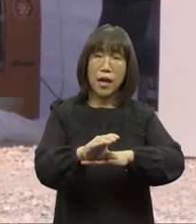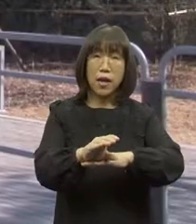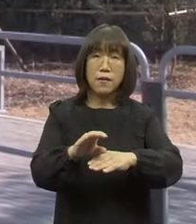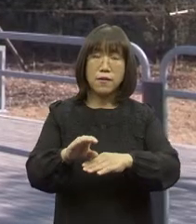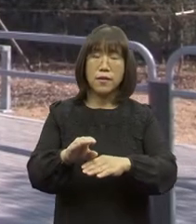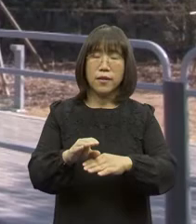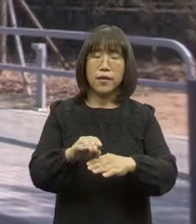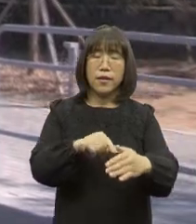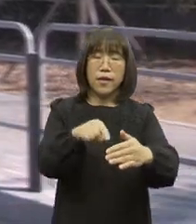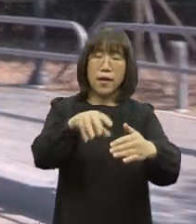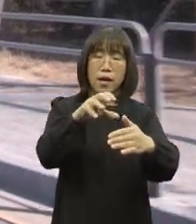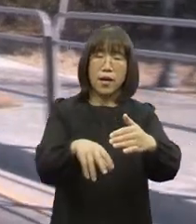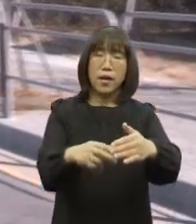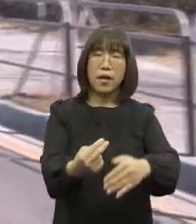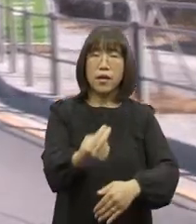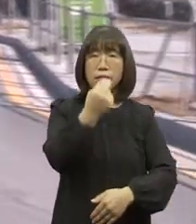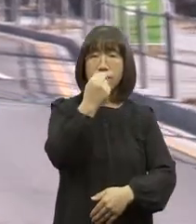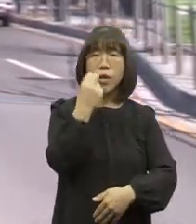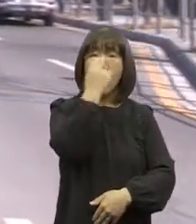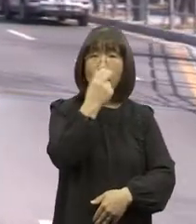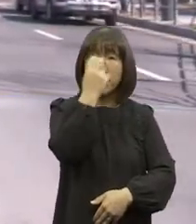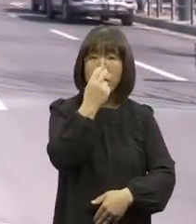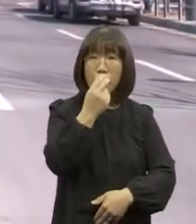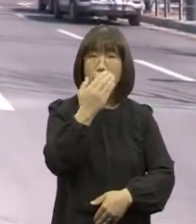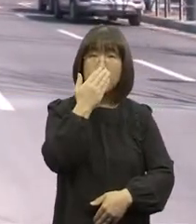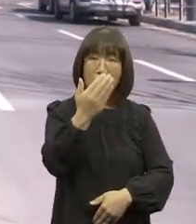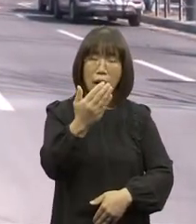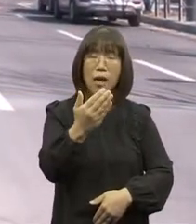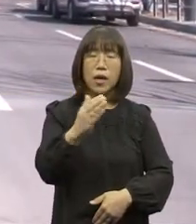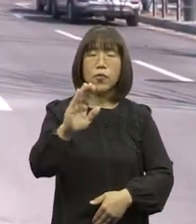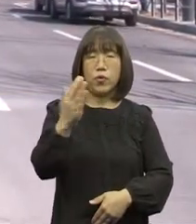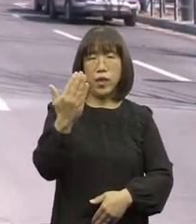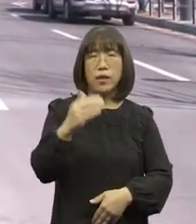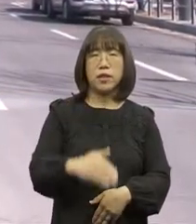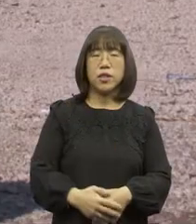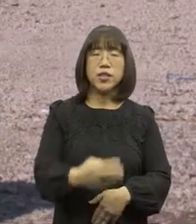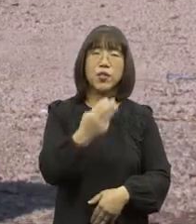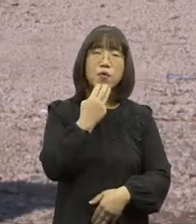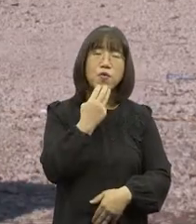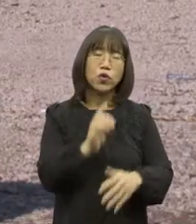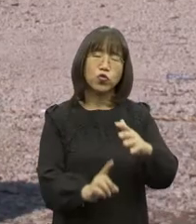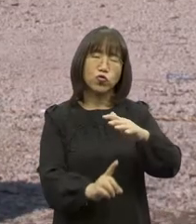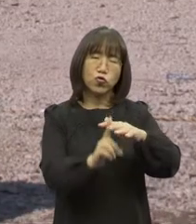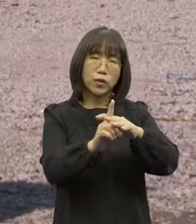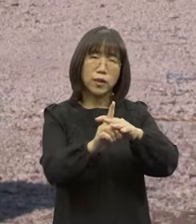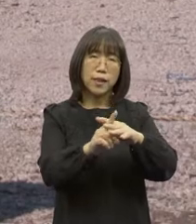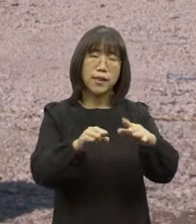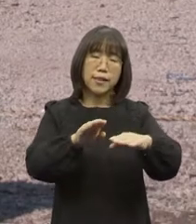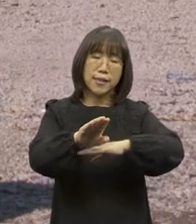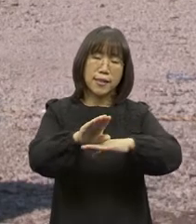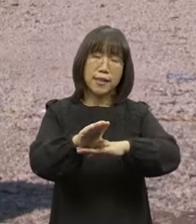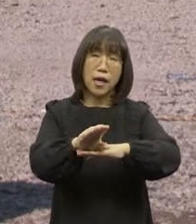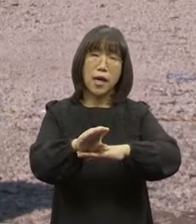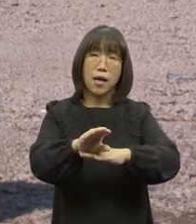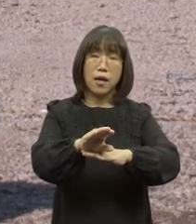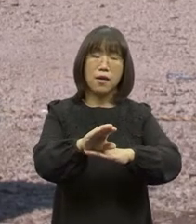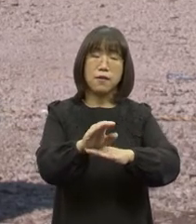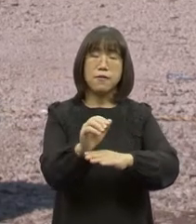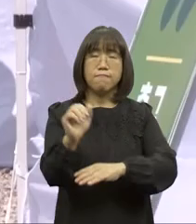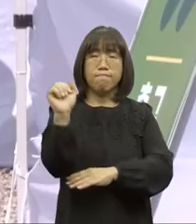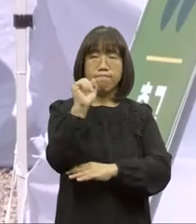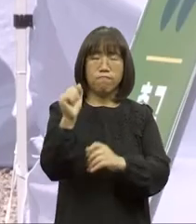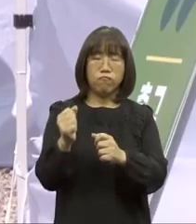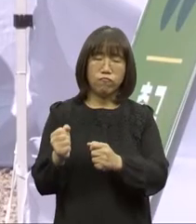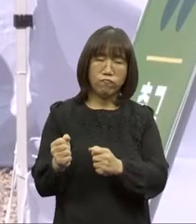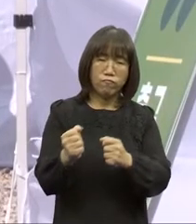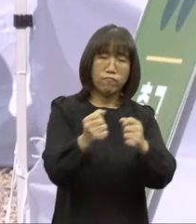대응 드라이브 스루 선별 진료소 설치가 선정되었으며 현재 서울시 유일의 드라이브 수를 섬 * 진료소